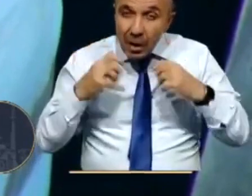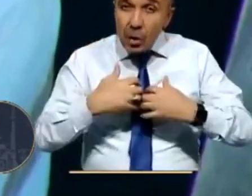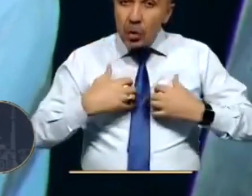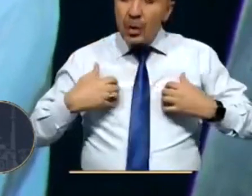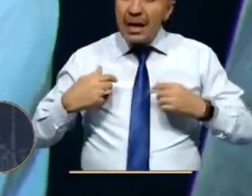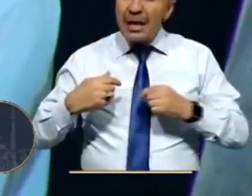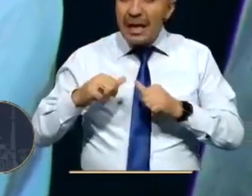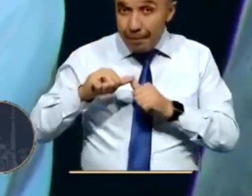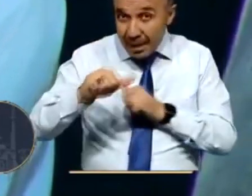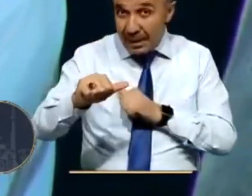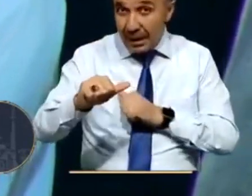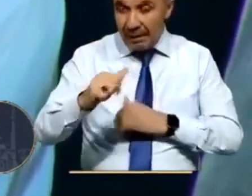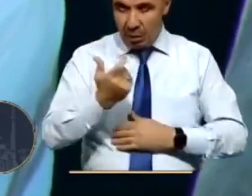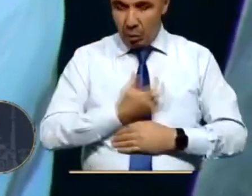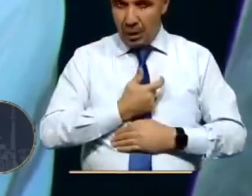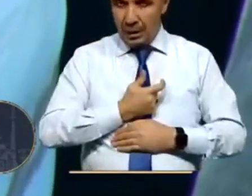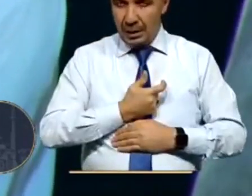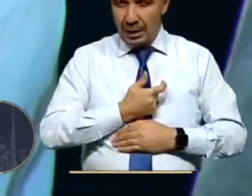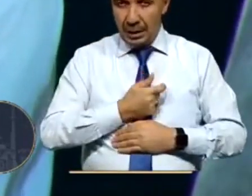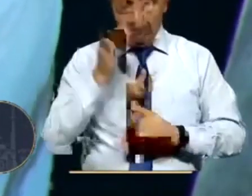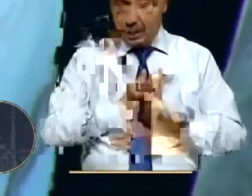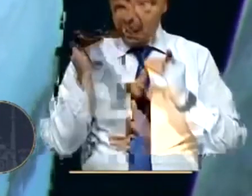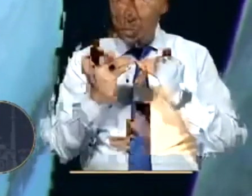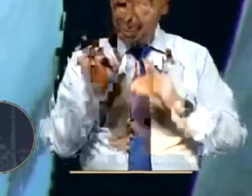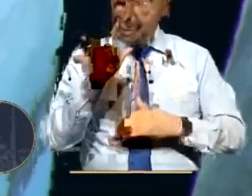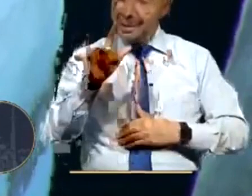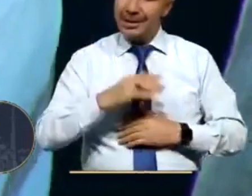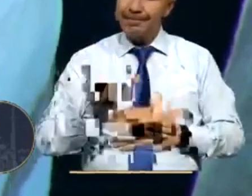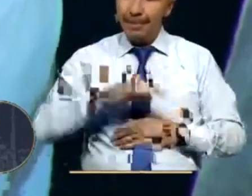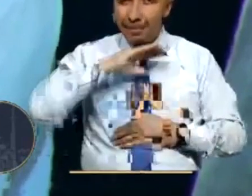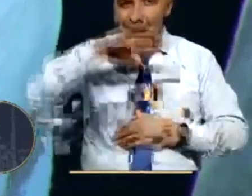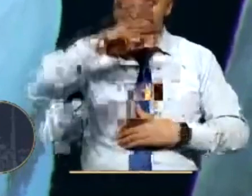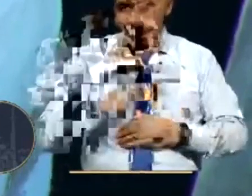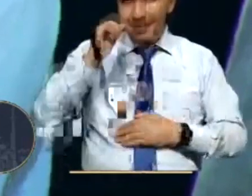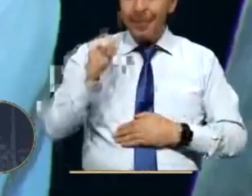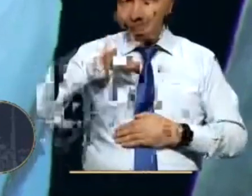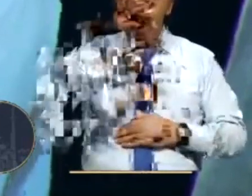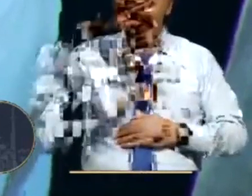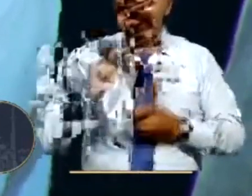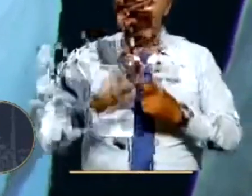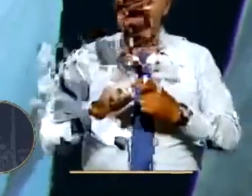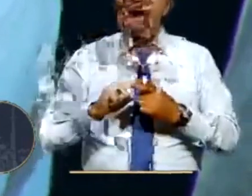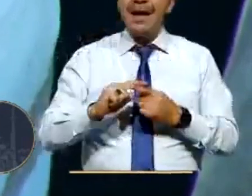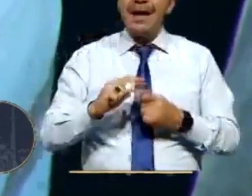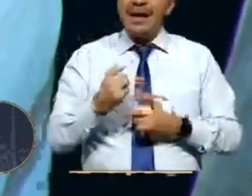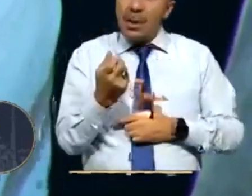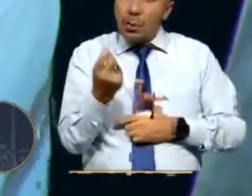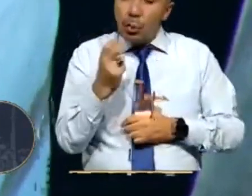riayet edelim. Bayram günlerinde ve salgın